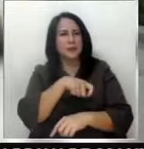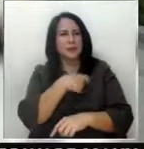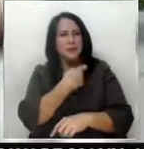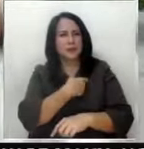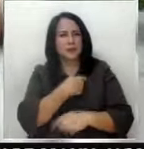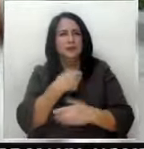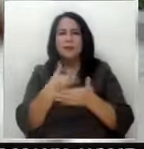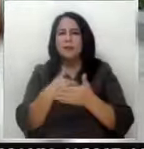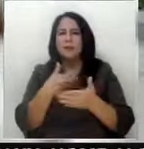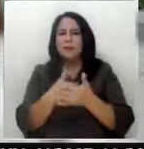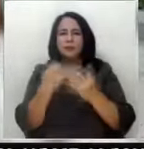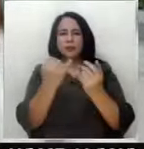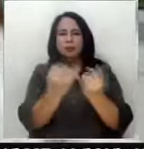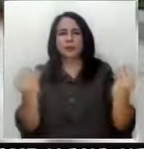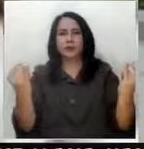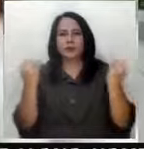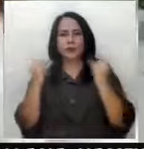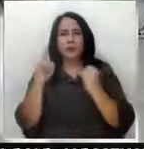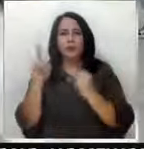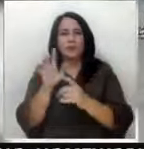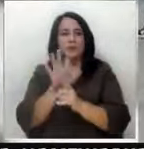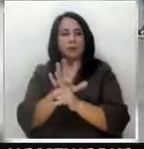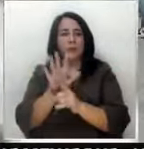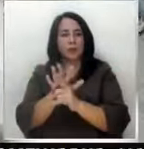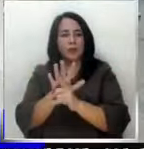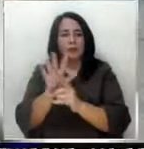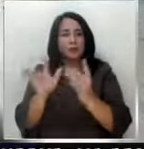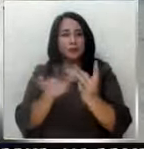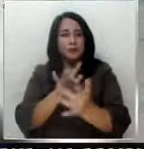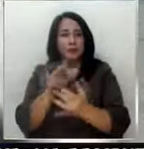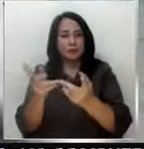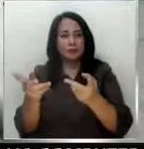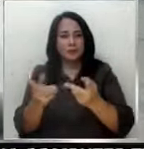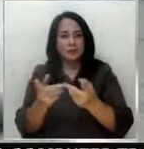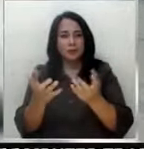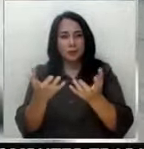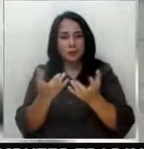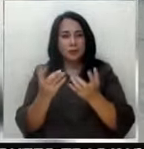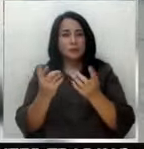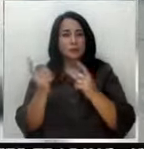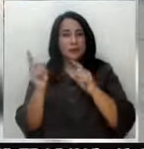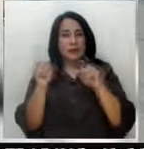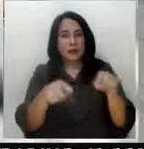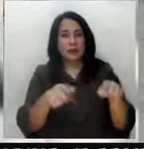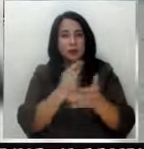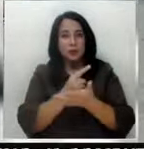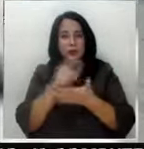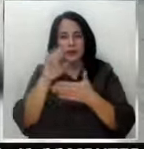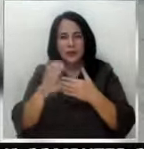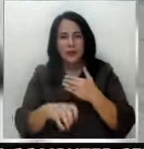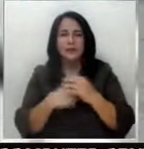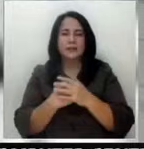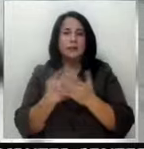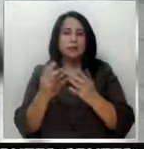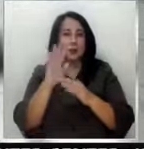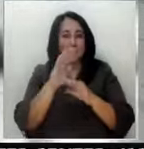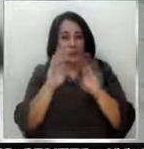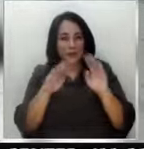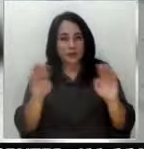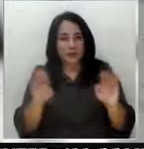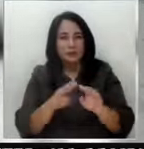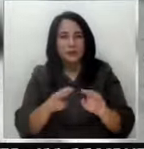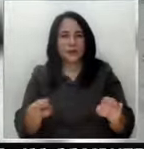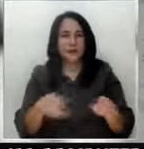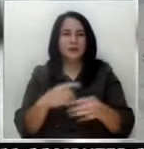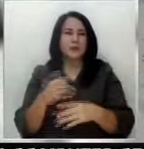sa Intramuros ang isa pang patok na pasyalan. Kung naghahanap kayo na mapupuntahan ngayong weekend at ngayong Kapaskuhan, syempre classic